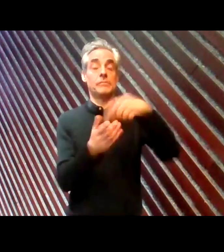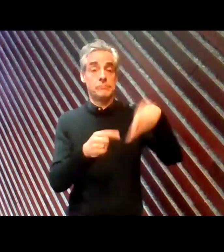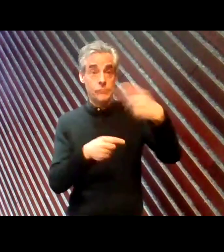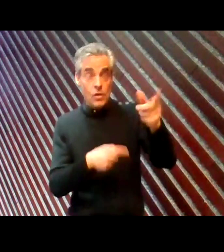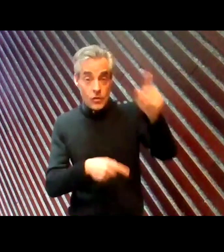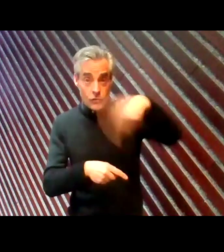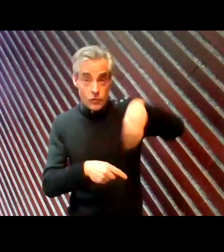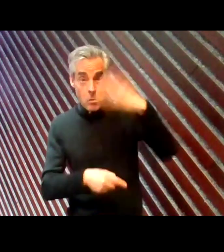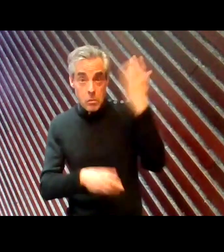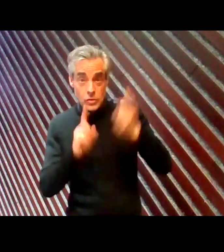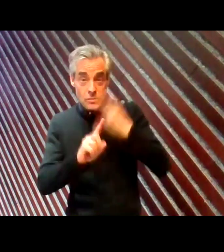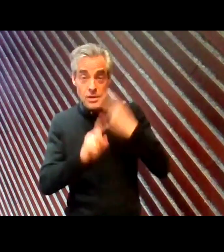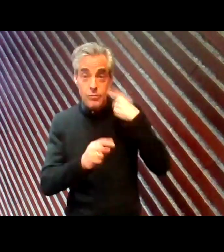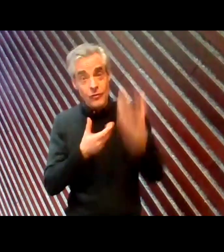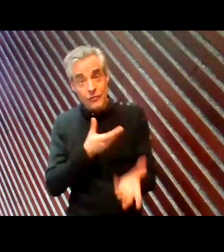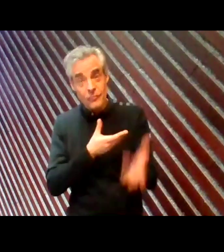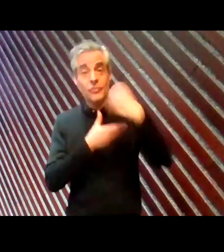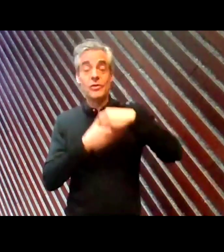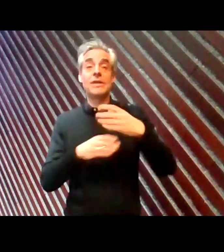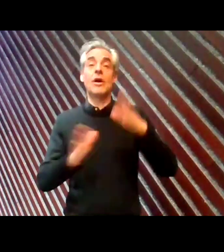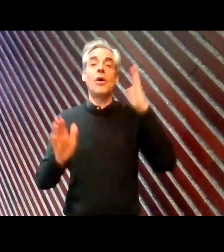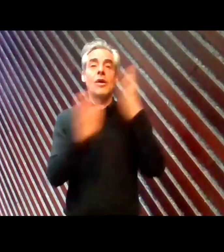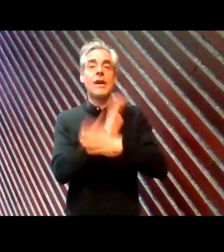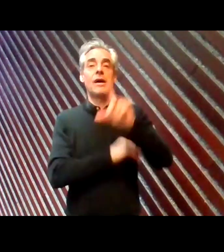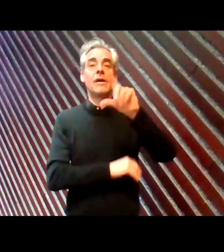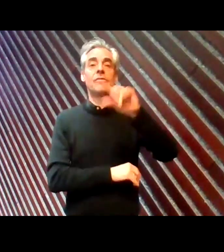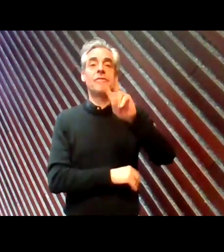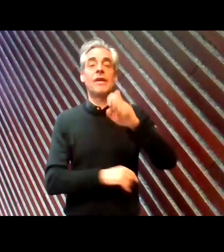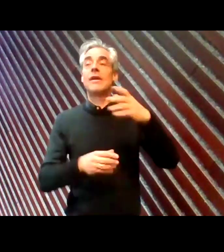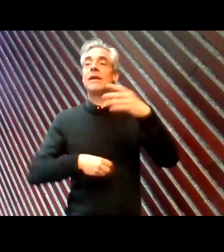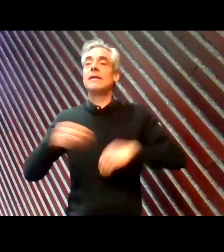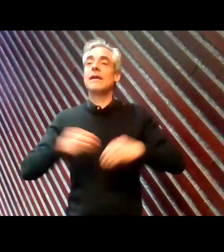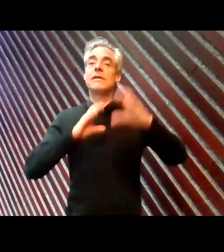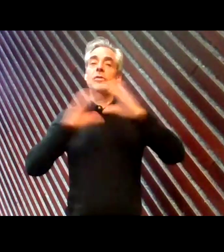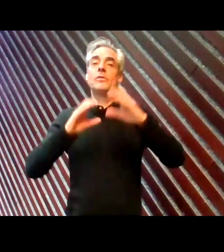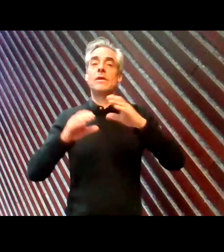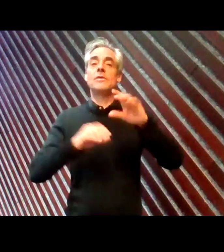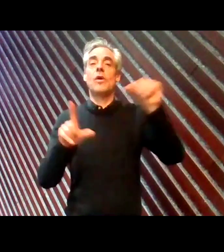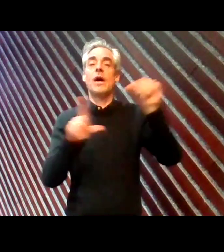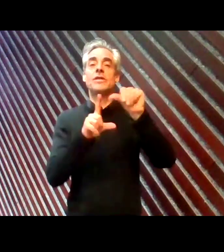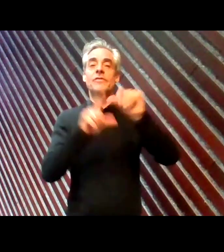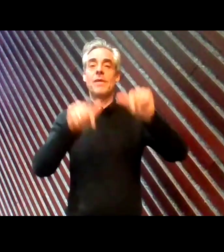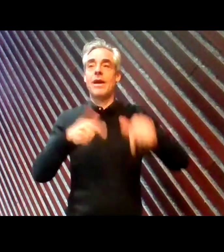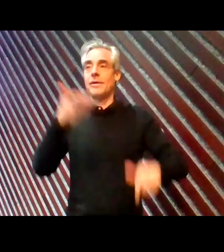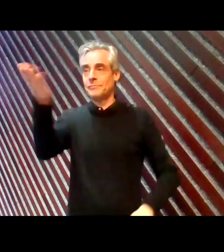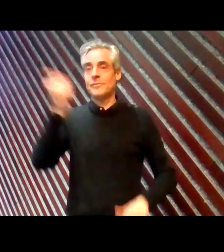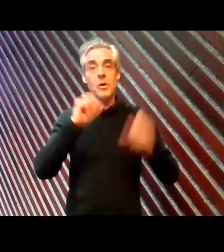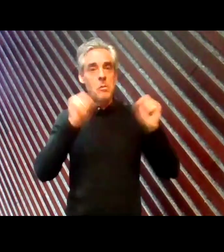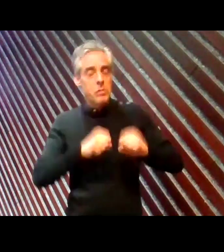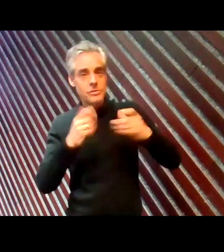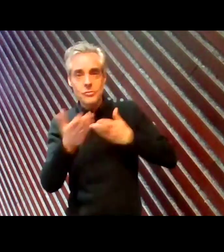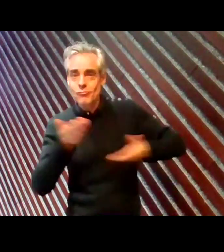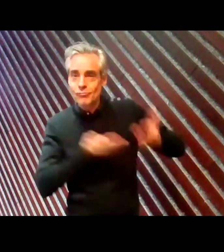si vous avez des besoins pour accéder sur le live il y a Christelle Hamon la directrice de communication de l'adjectif qui est dans la salle et